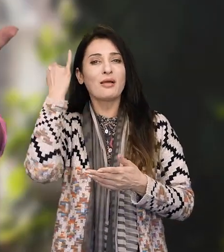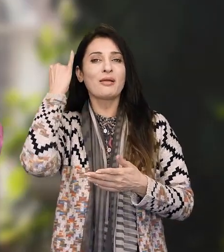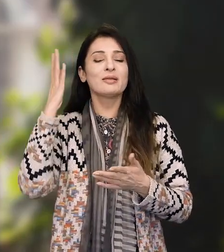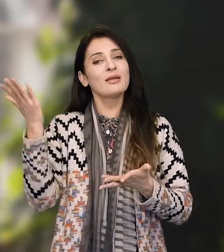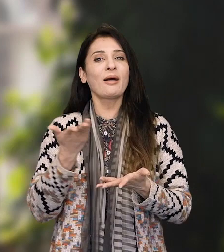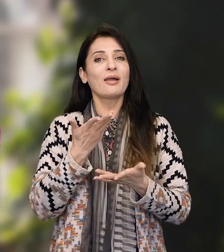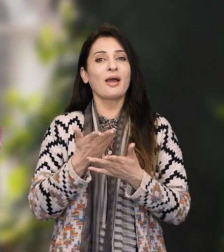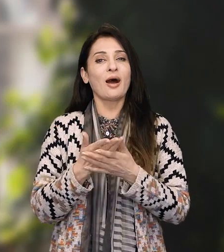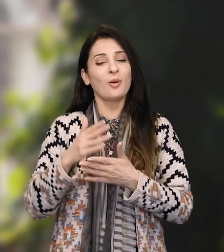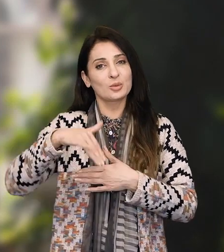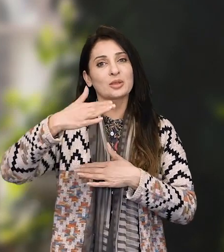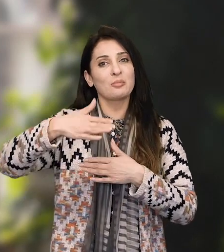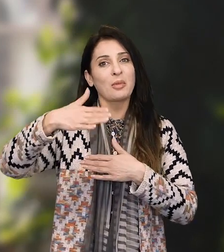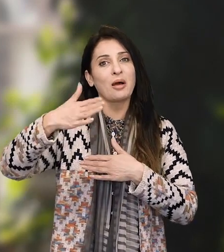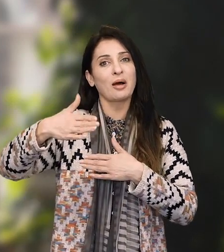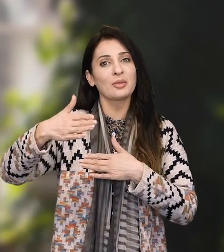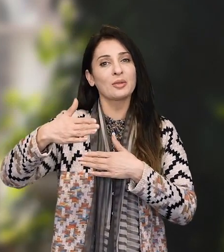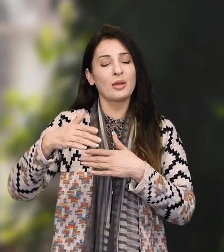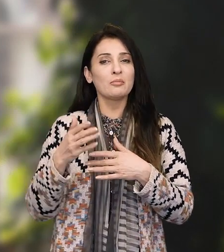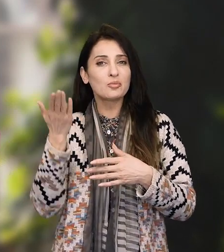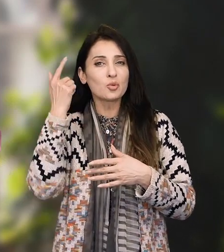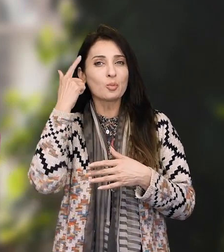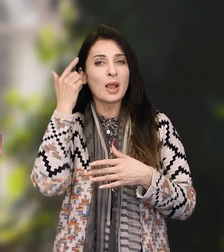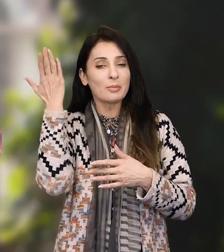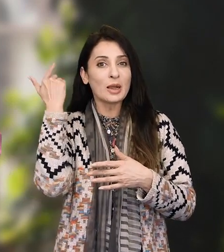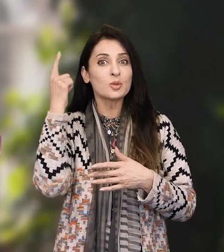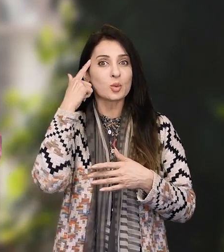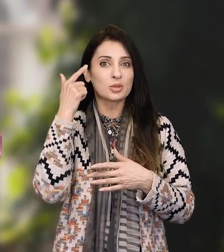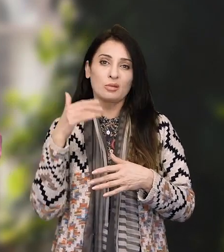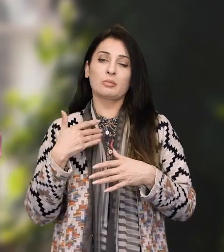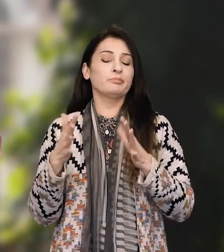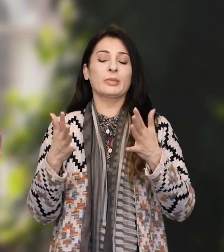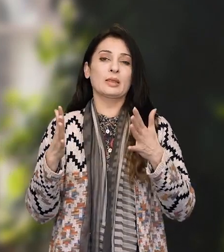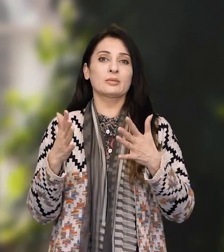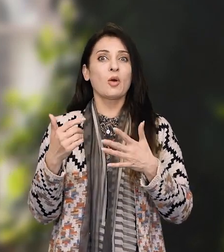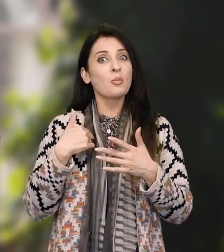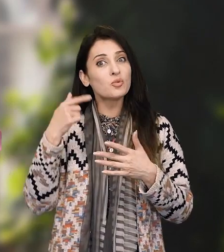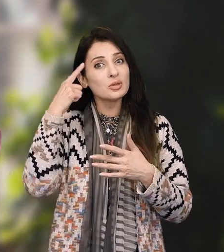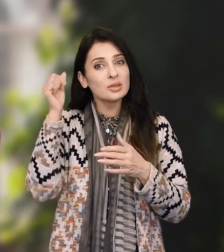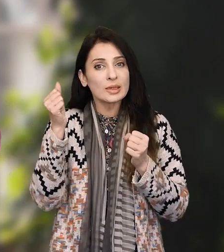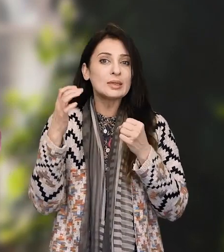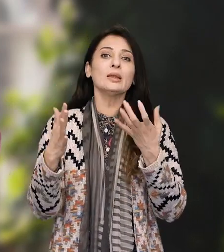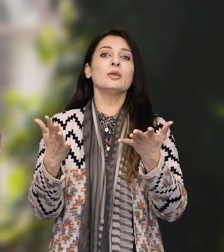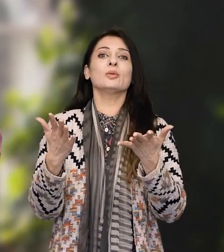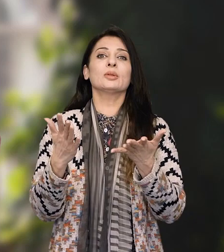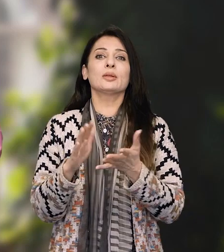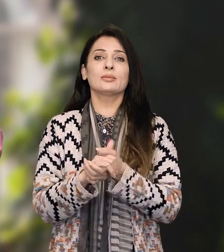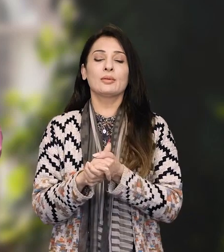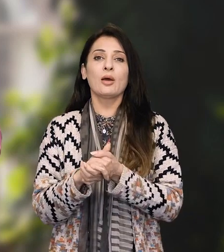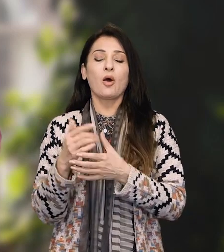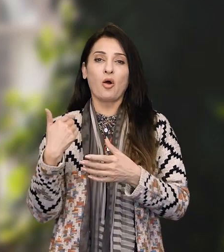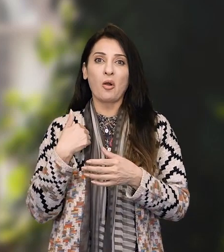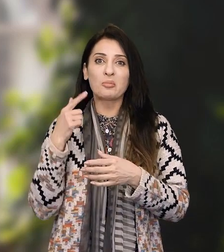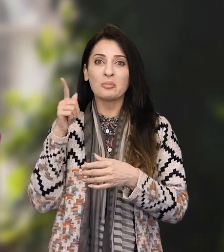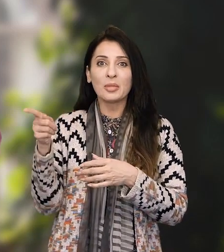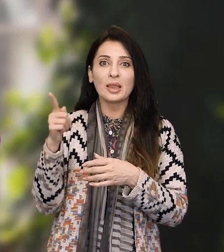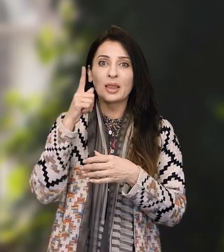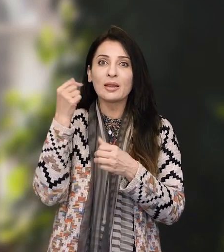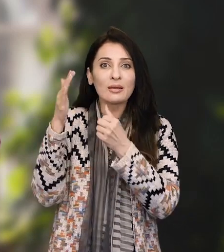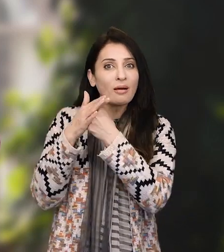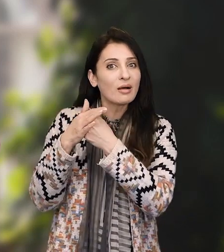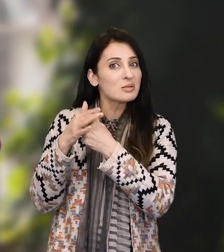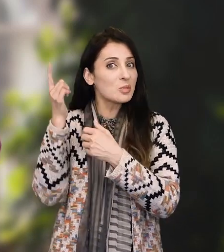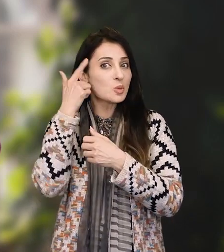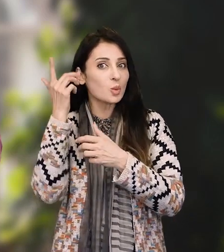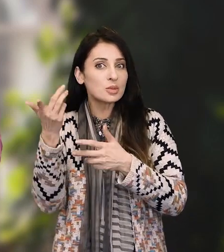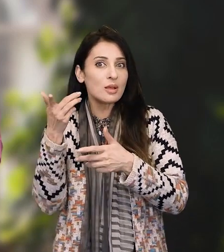ही random idea था and लगता था कि हम नहीं कर सकते and मैं तो बिल्कुल believe नहीं करती थी but I think it was my